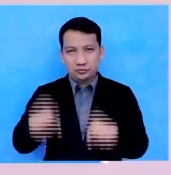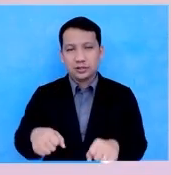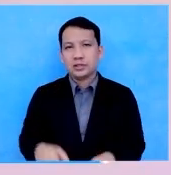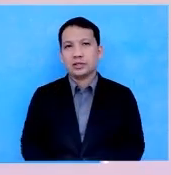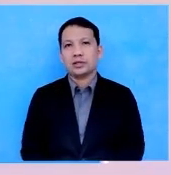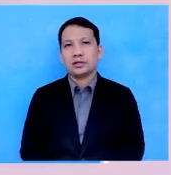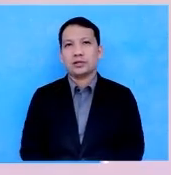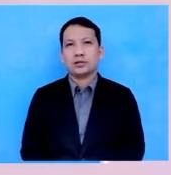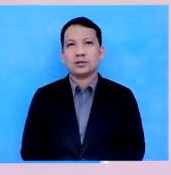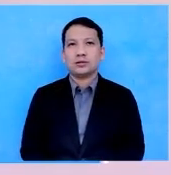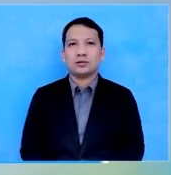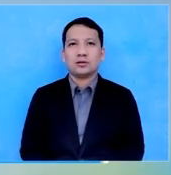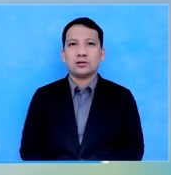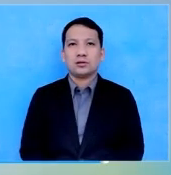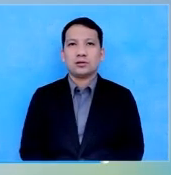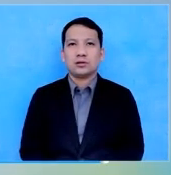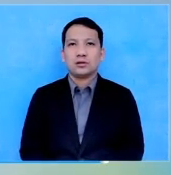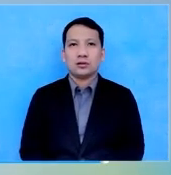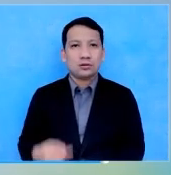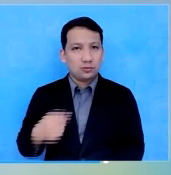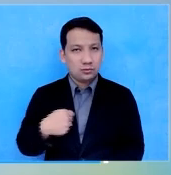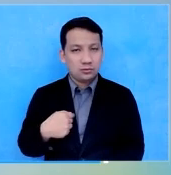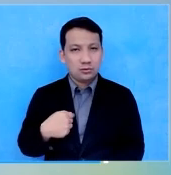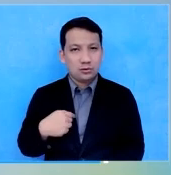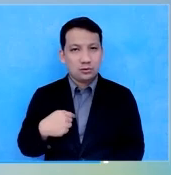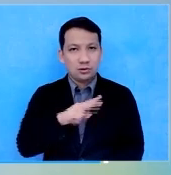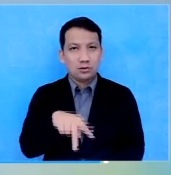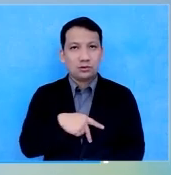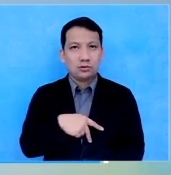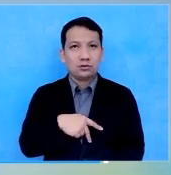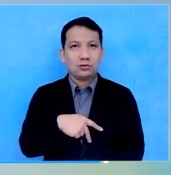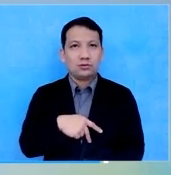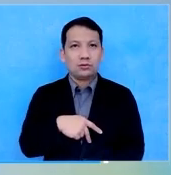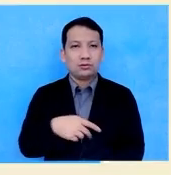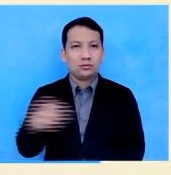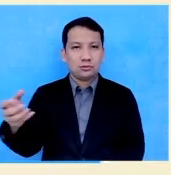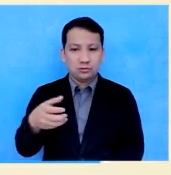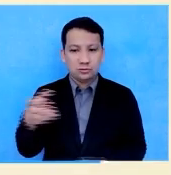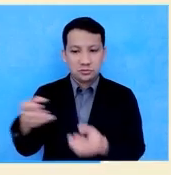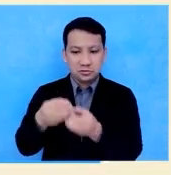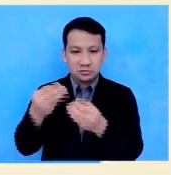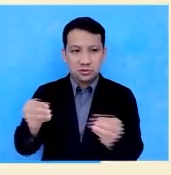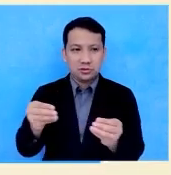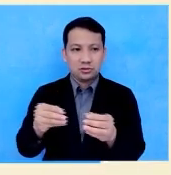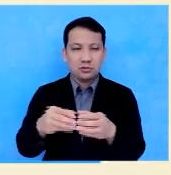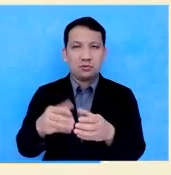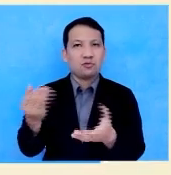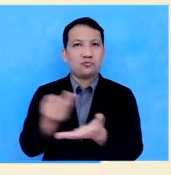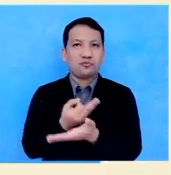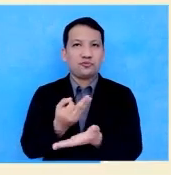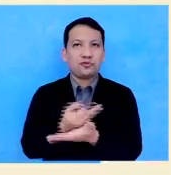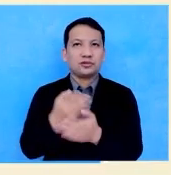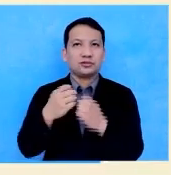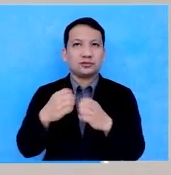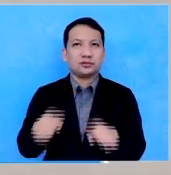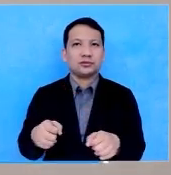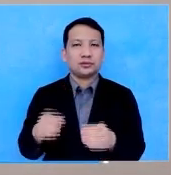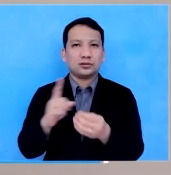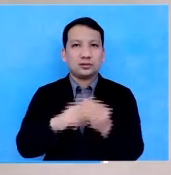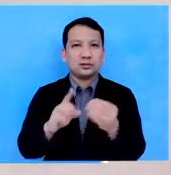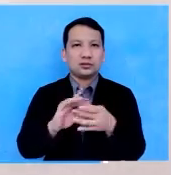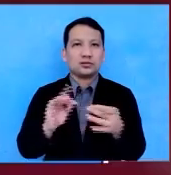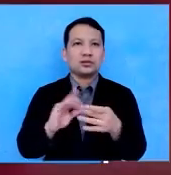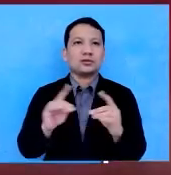Pero syempre, mas ako po, personally, gusto ko talaga yung fresh eggs. Kwentuhan mo nga kami, meron ba, ano